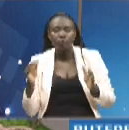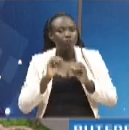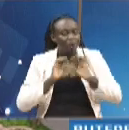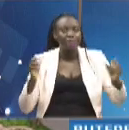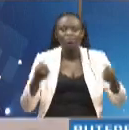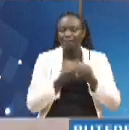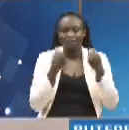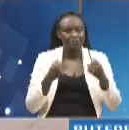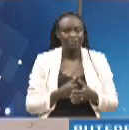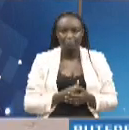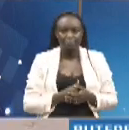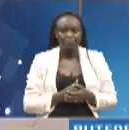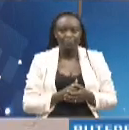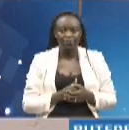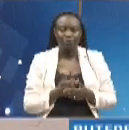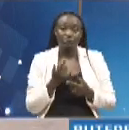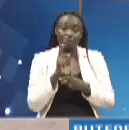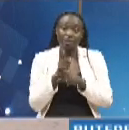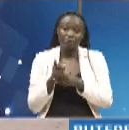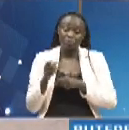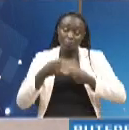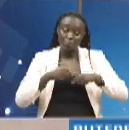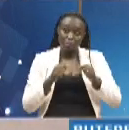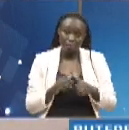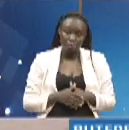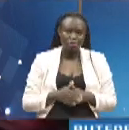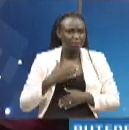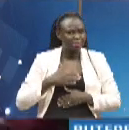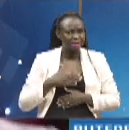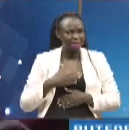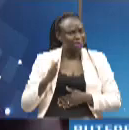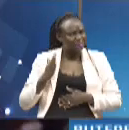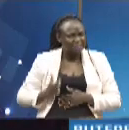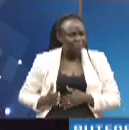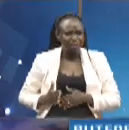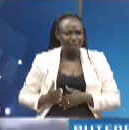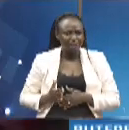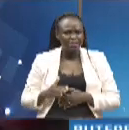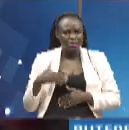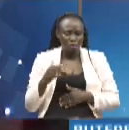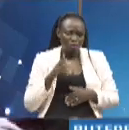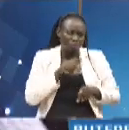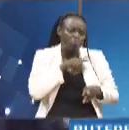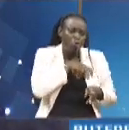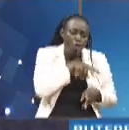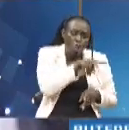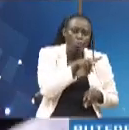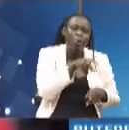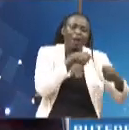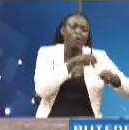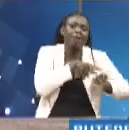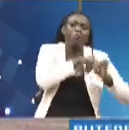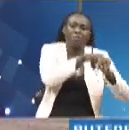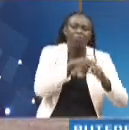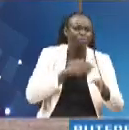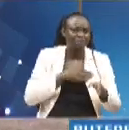accident. Ono era alabudde abagoba ba boodabooda okukuuma empisa, bakomye okuvugira ku luuyi ab'ebigere gye batambulira n'obutavugisa